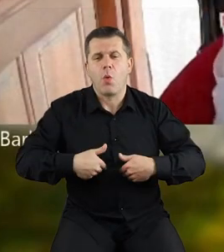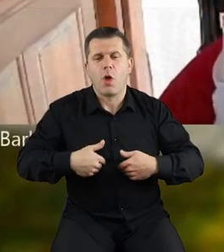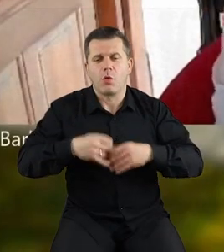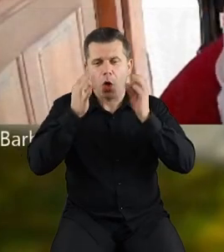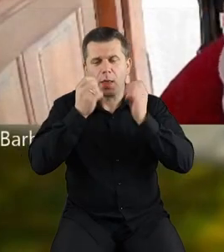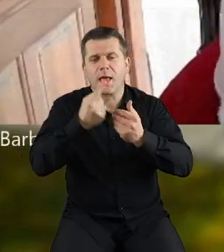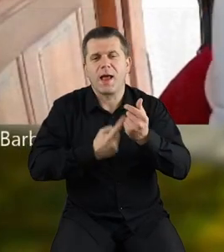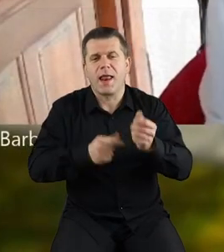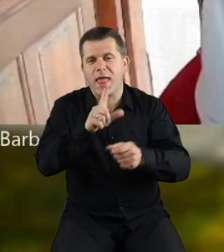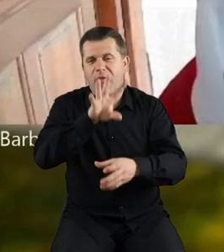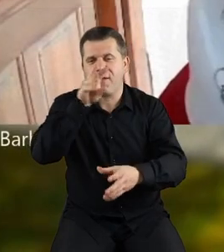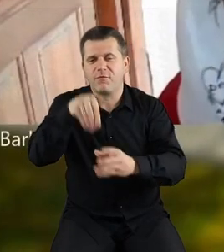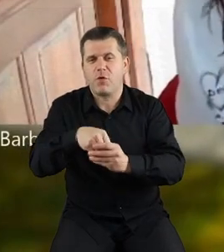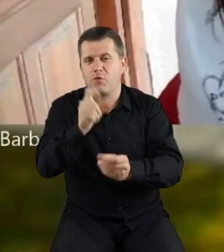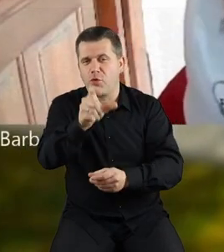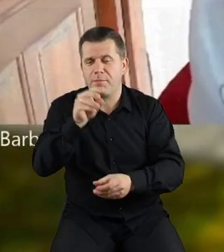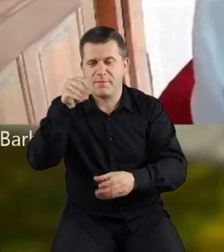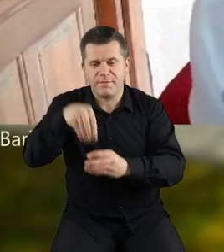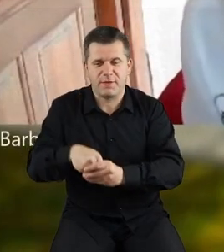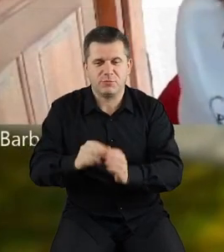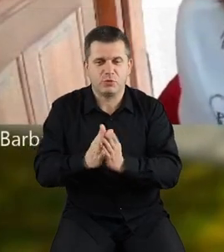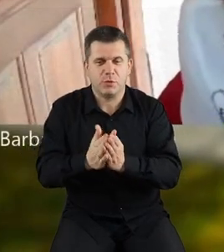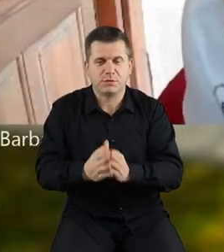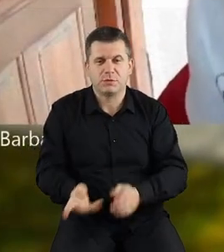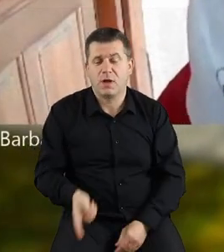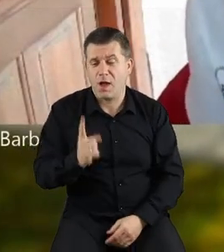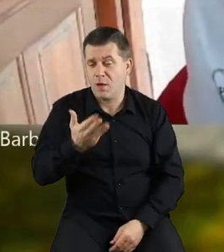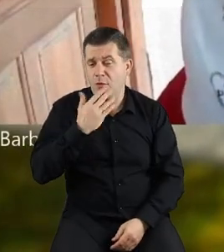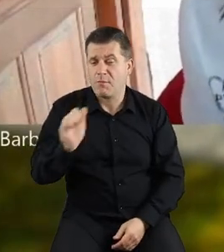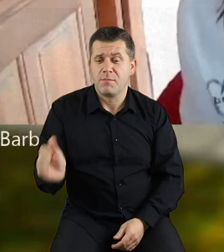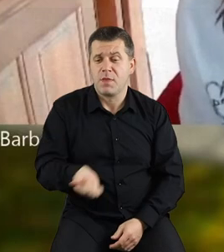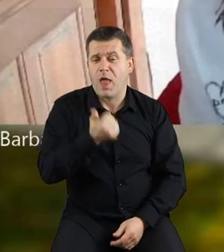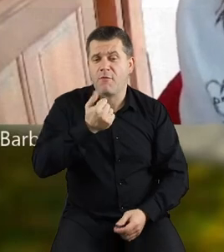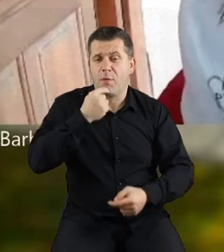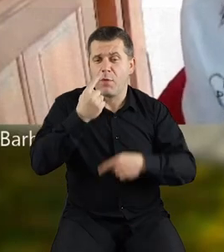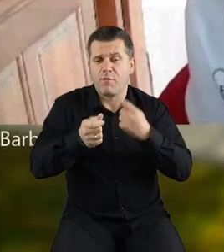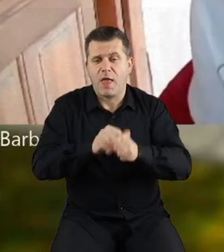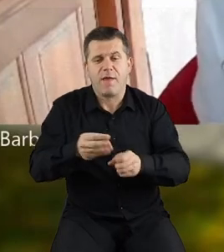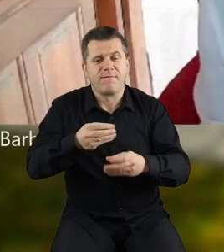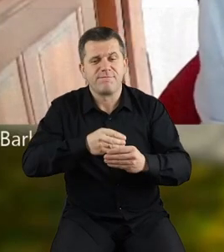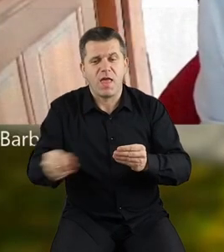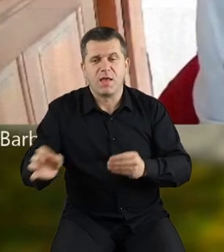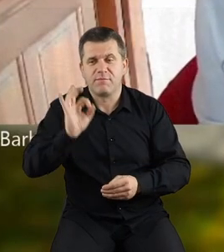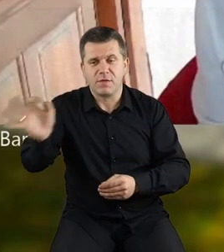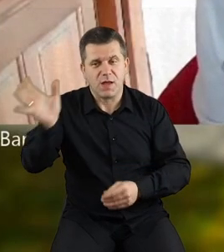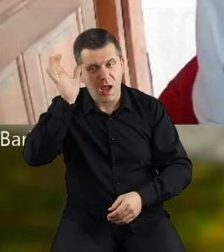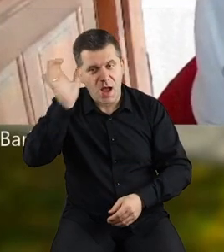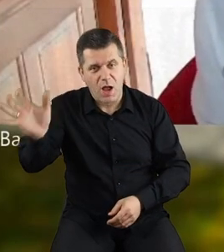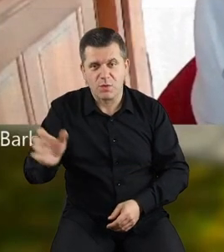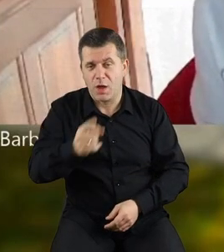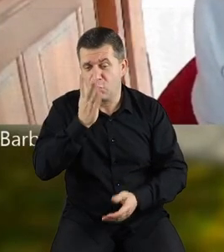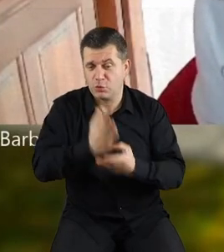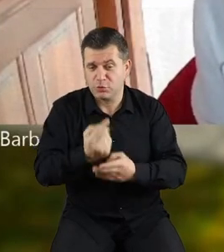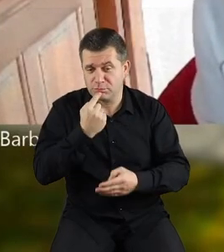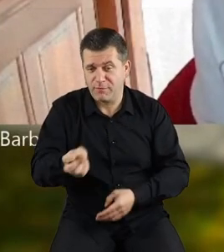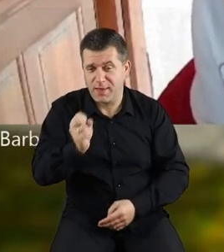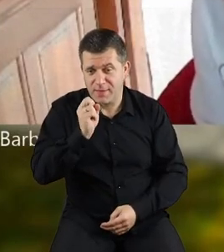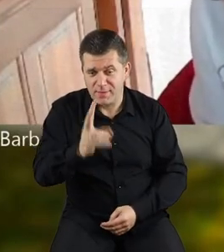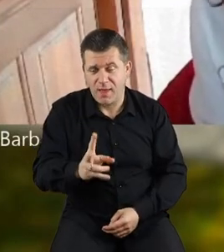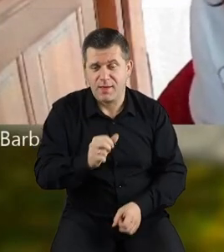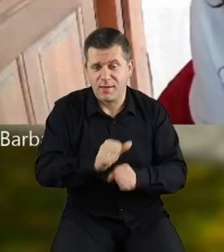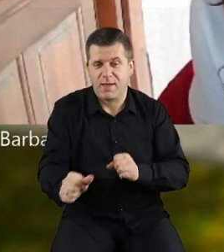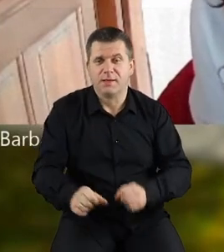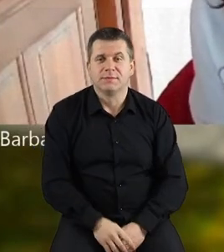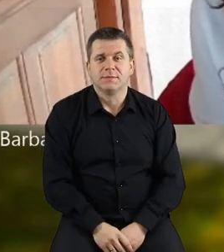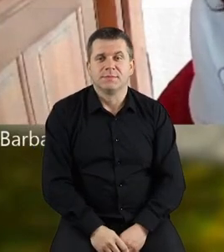Kotce, bo mówi się, że w pierwszej powieści jest najwięcej z autora. Ale właściwie już powiedziałeś,